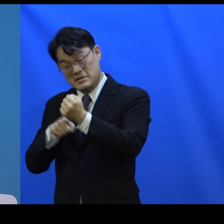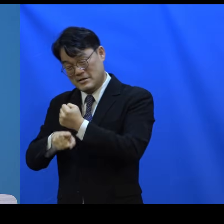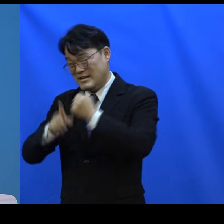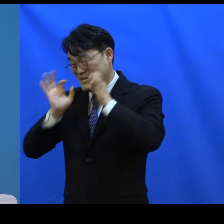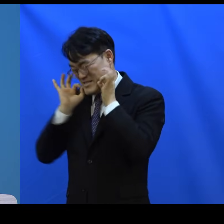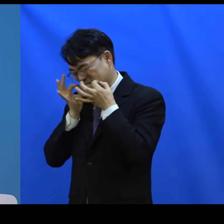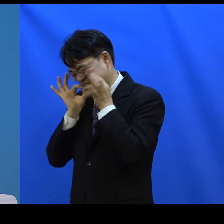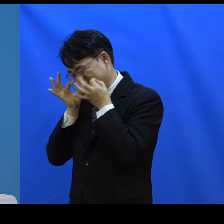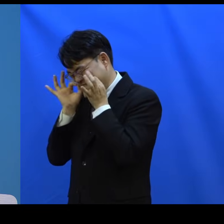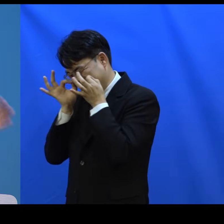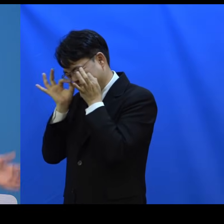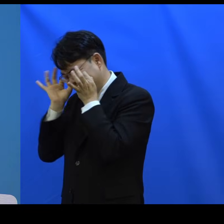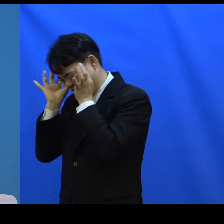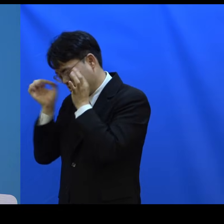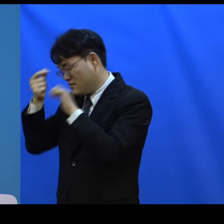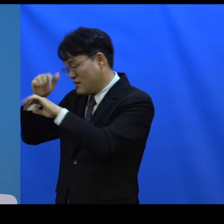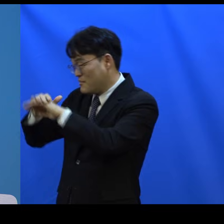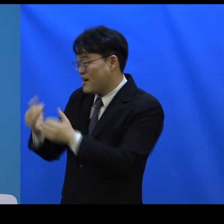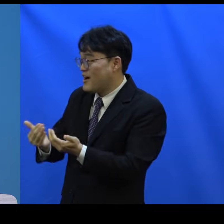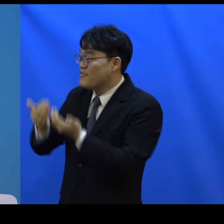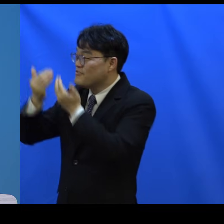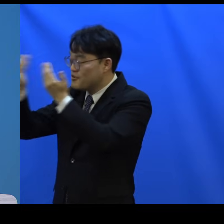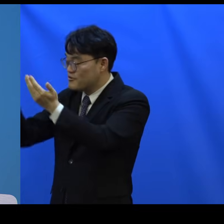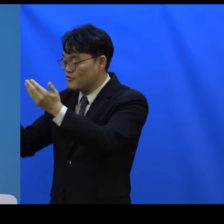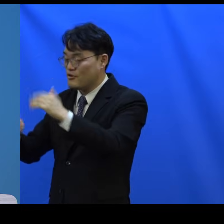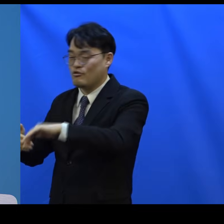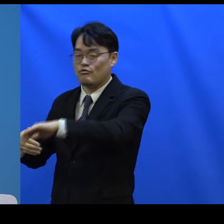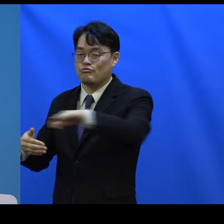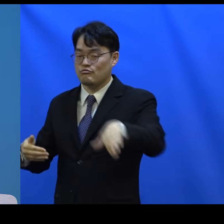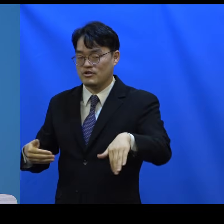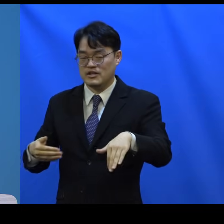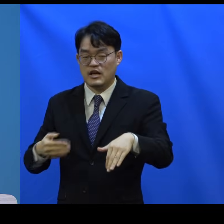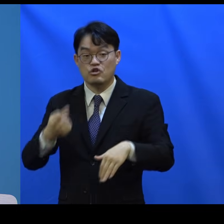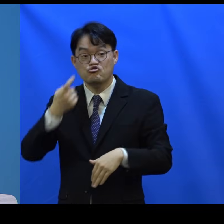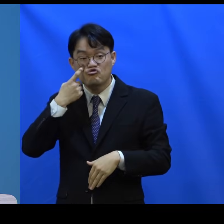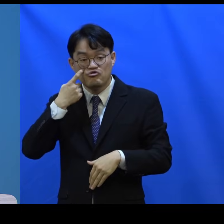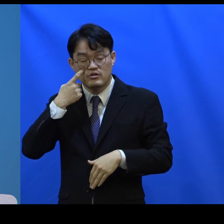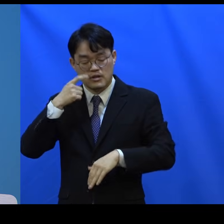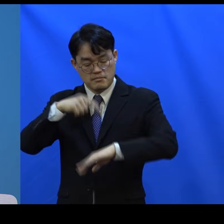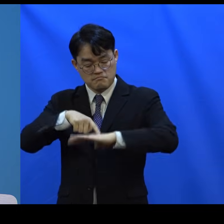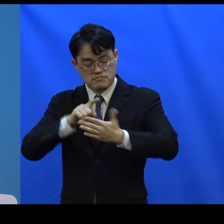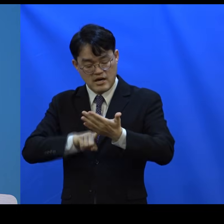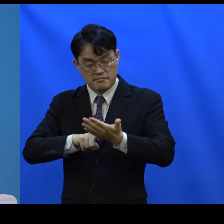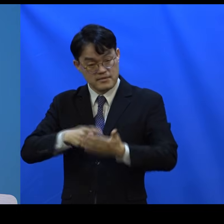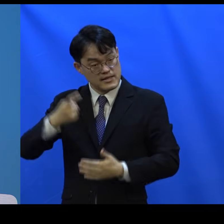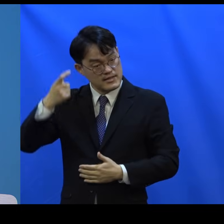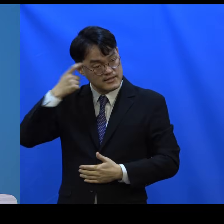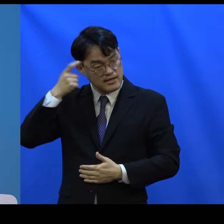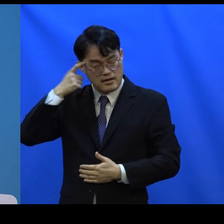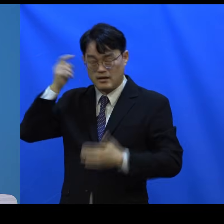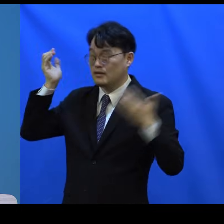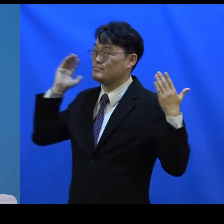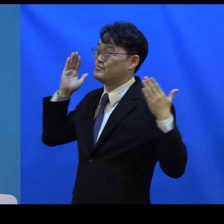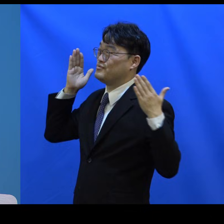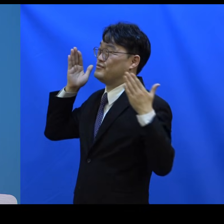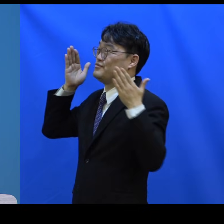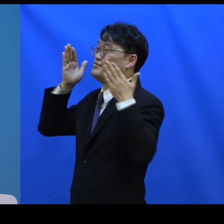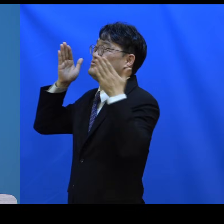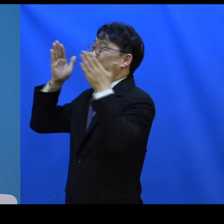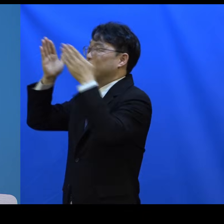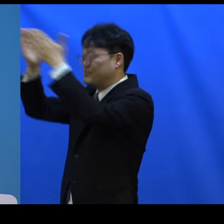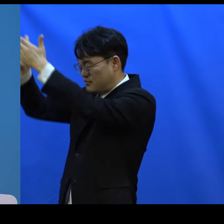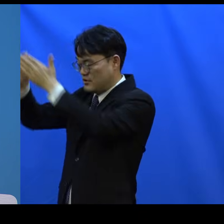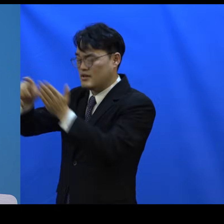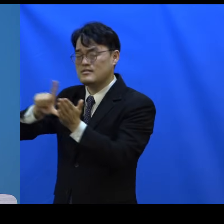하는 거. 그래서 우리는 어때요? 이 주일날 예배도 준비를 해야 돼요. 굉장히 준비를 많이 하고요. 일주일 단위로 드리지만